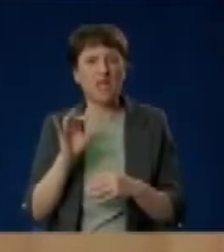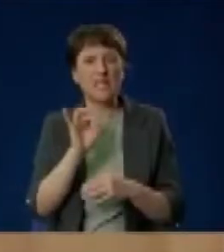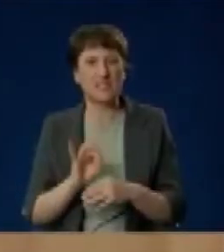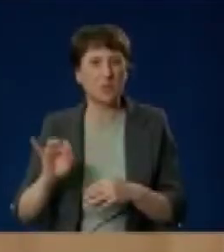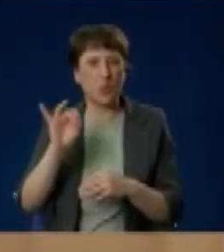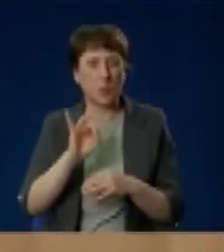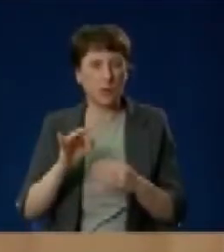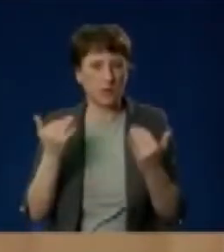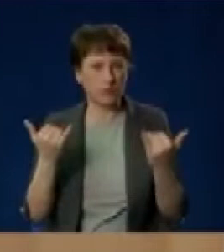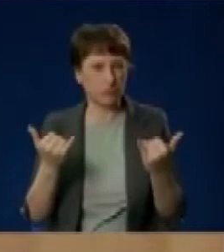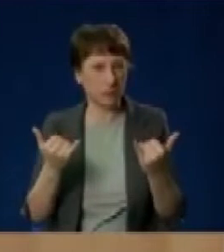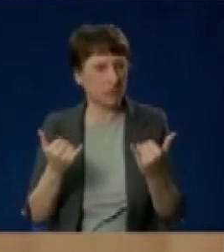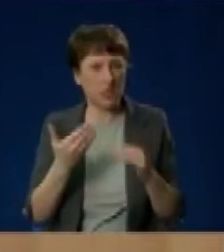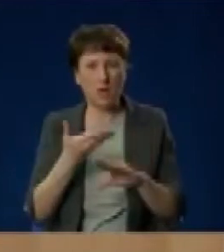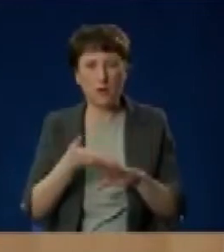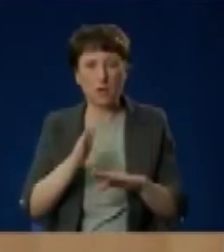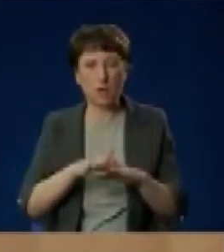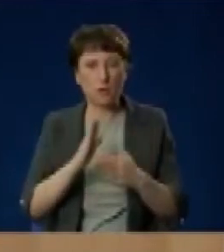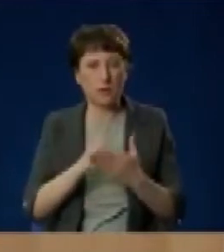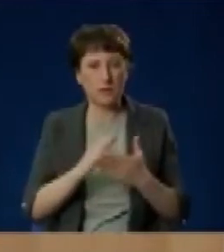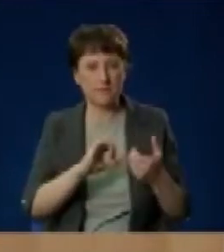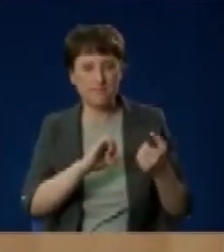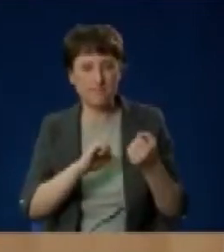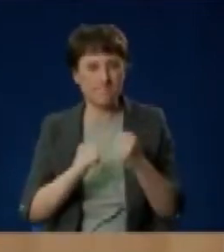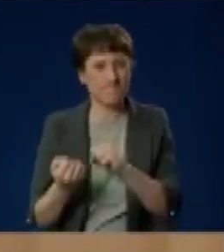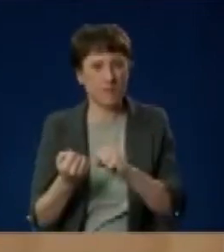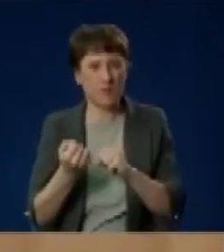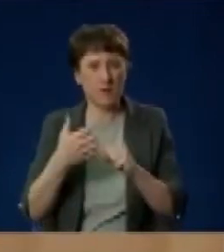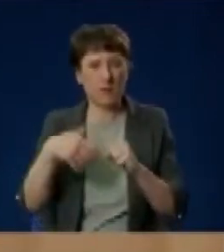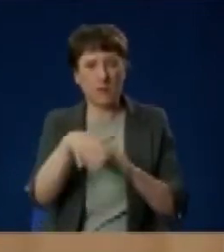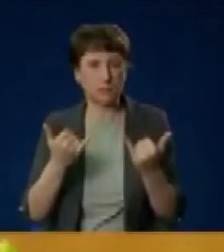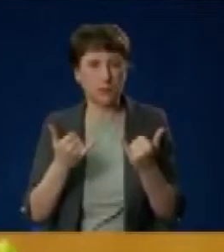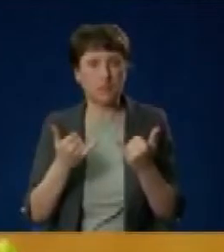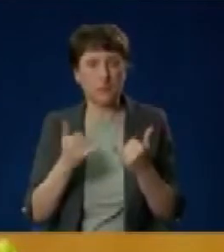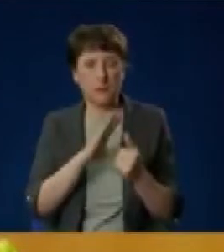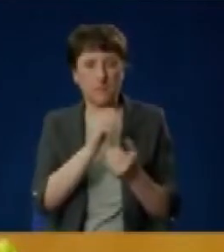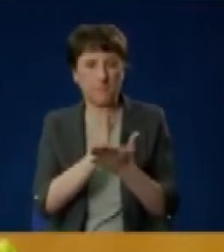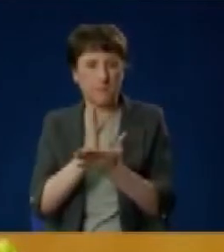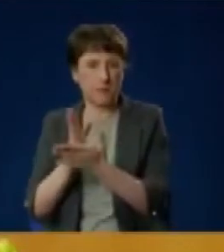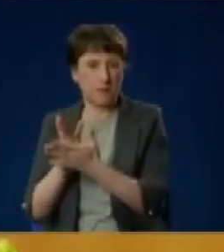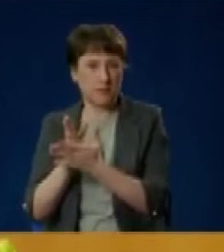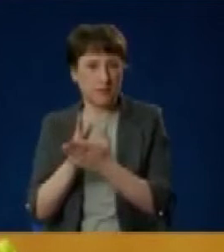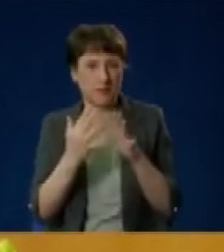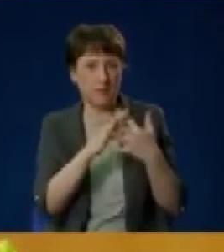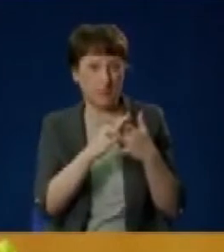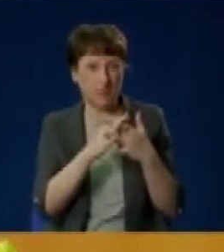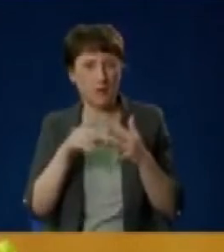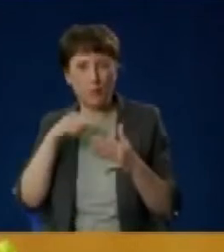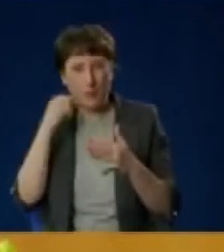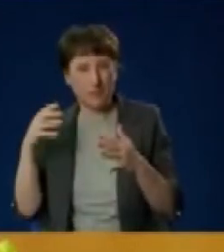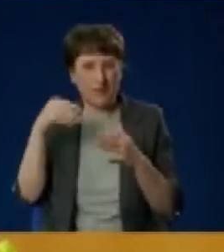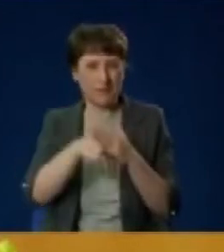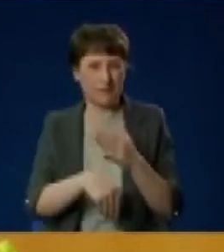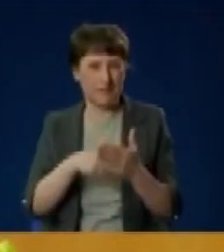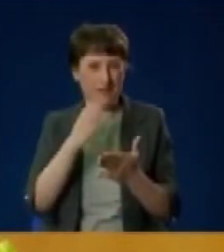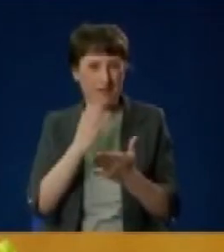первичной медицинской помощи. Сегодня в 12 объектах здравоохранения ведется капитальный ремонт, обновляется и материально-техническая база учреждений